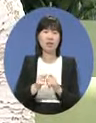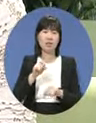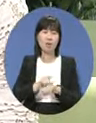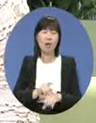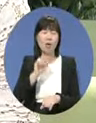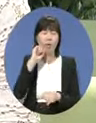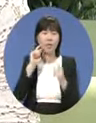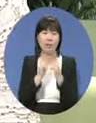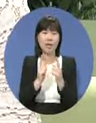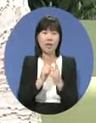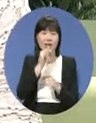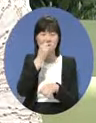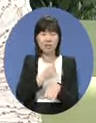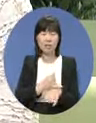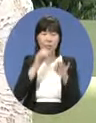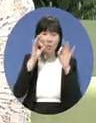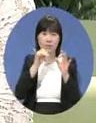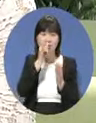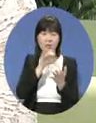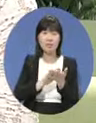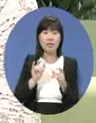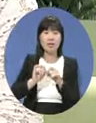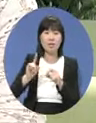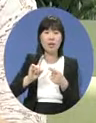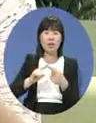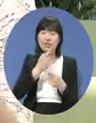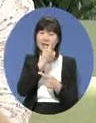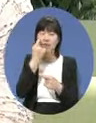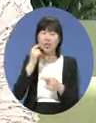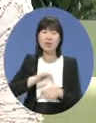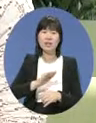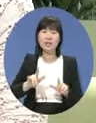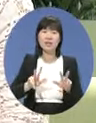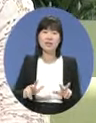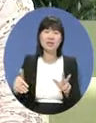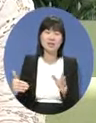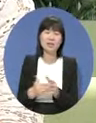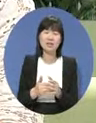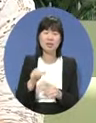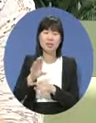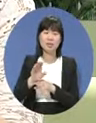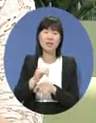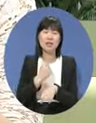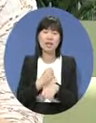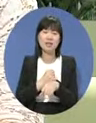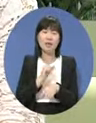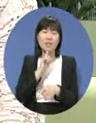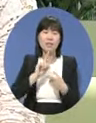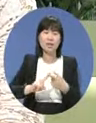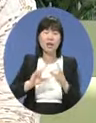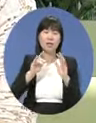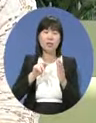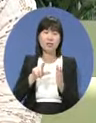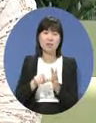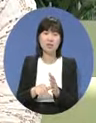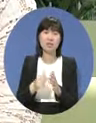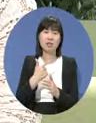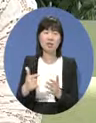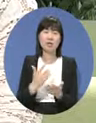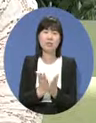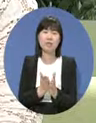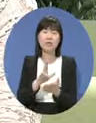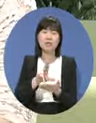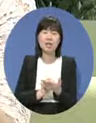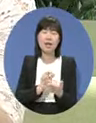좀 어려움을 갖고 있는 거라 볼 수 있는데 대부분 이런 증상들은 우리가 여태까지 방송에서 이야기했던 아동기의 여러 가지